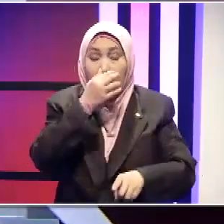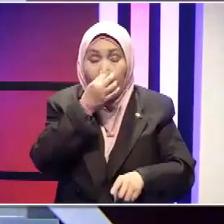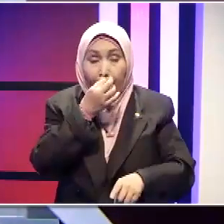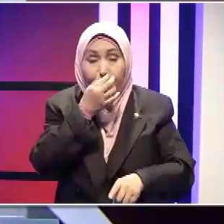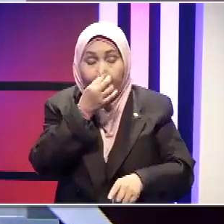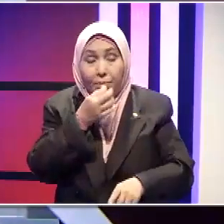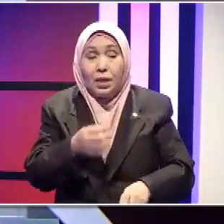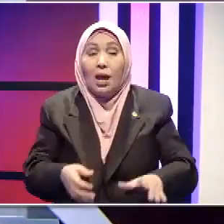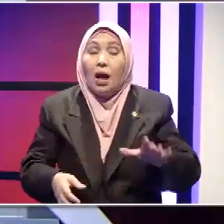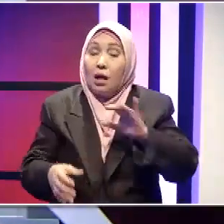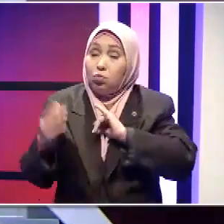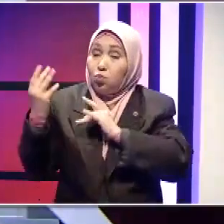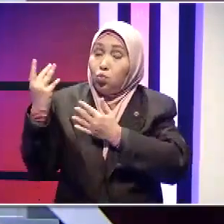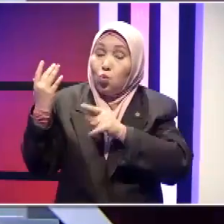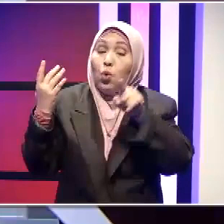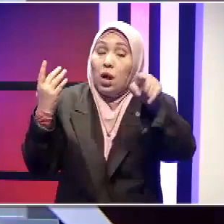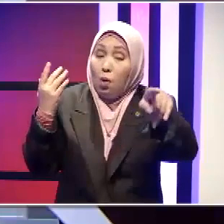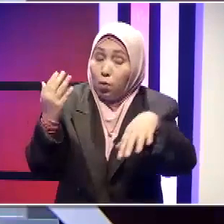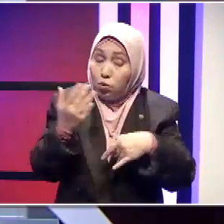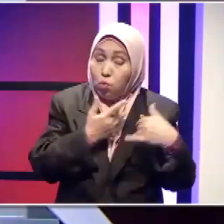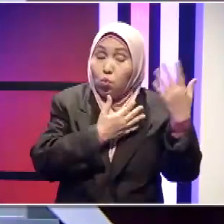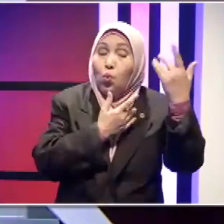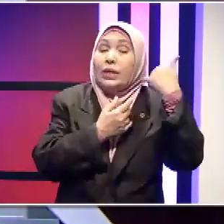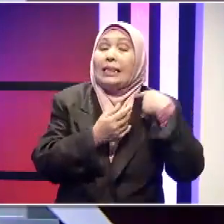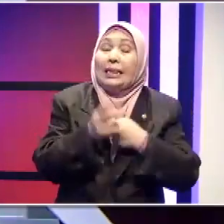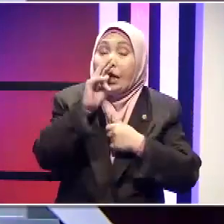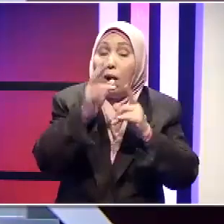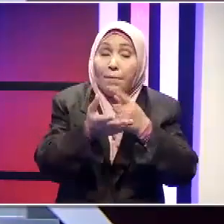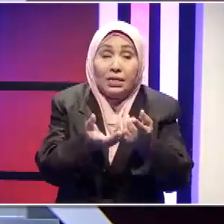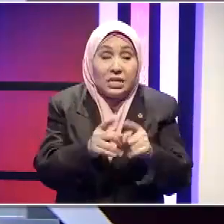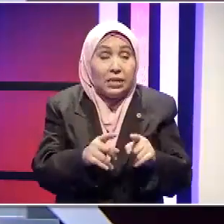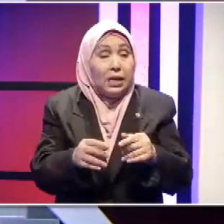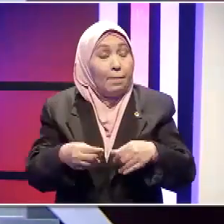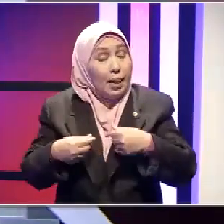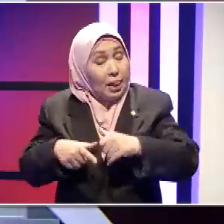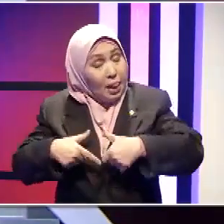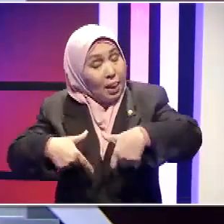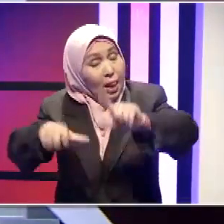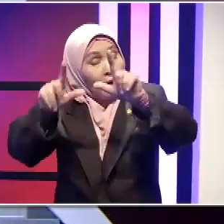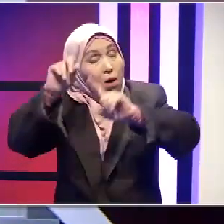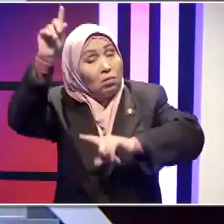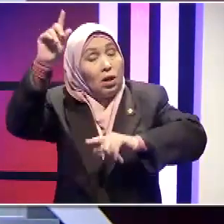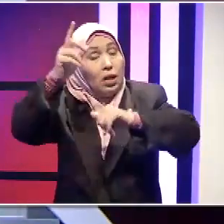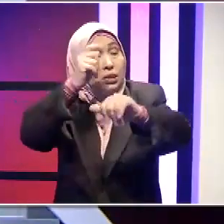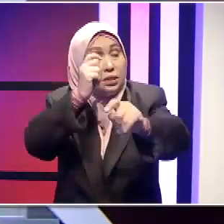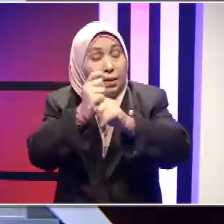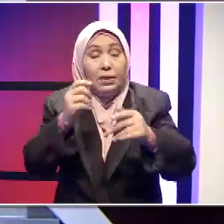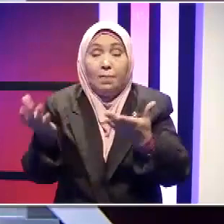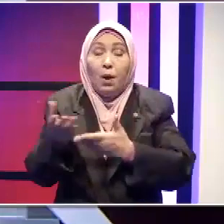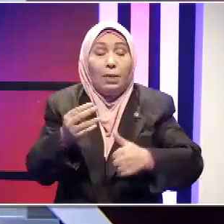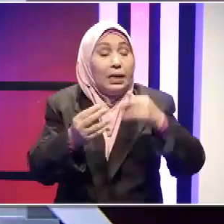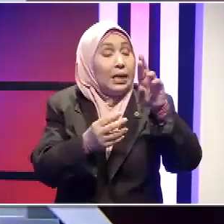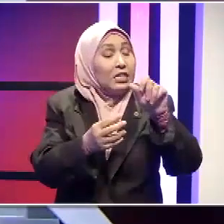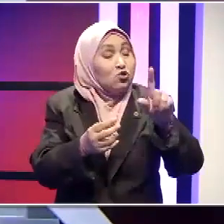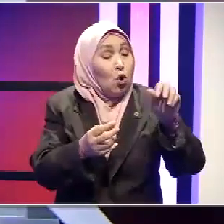di sini aku tunggu engkau tunggu kita tengok Jadi Subhan biarkan Allah yang menentukan bahwa pada resolusi kita pada hari ini